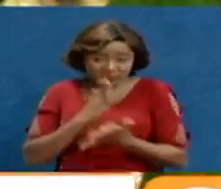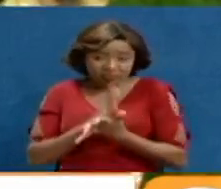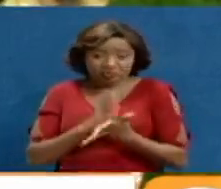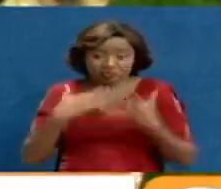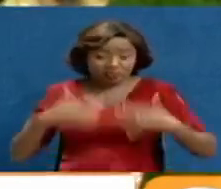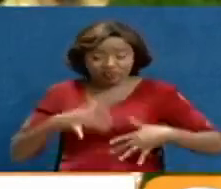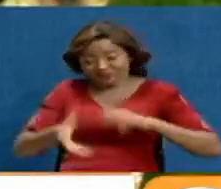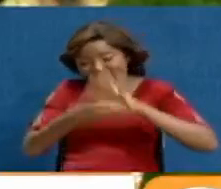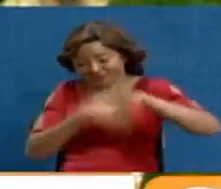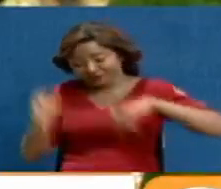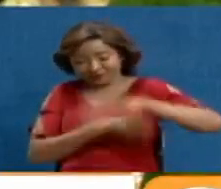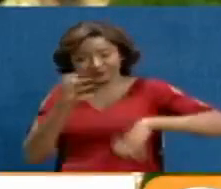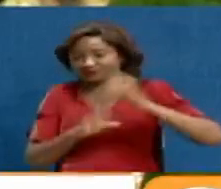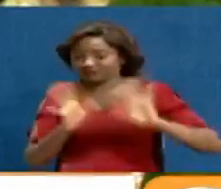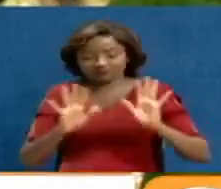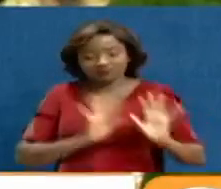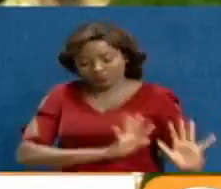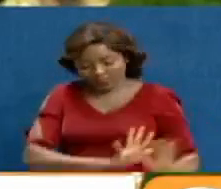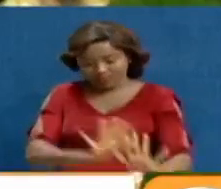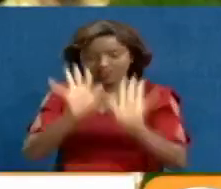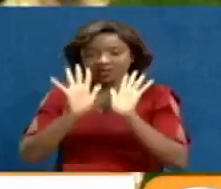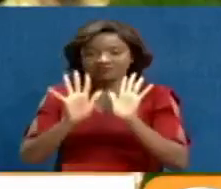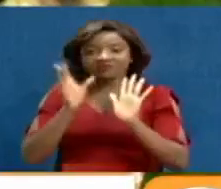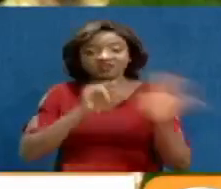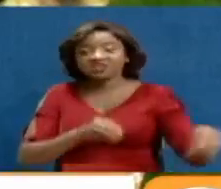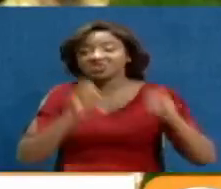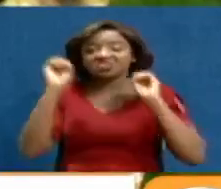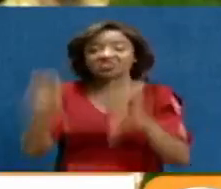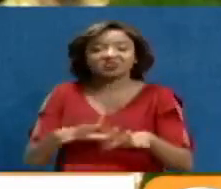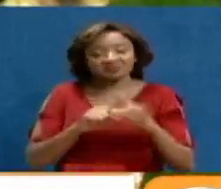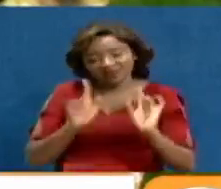Sasa heri ya wacho tuyo mwili yake ipumzike vila alisha tupwa hivo.